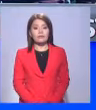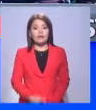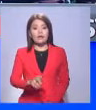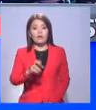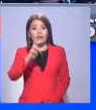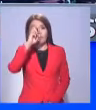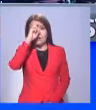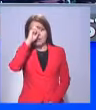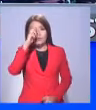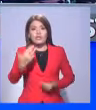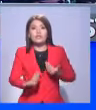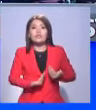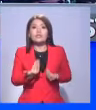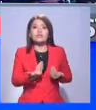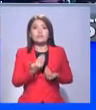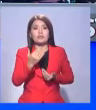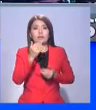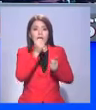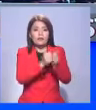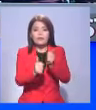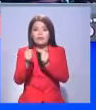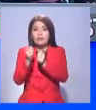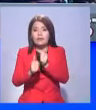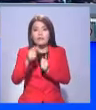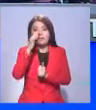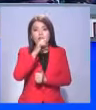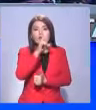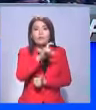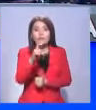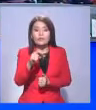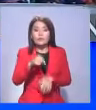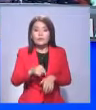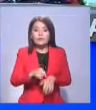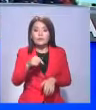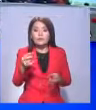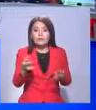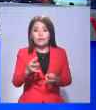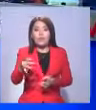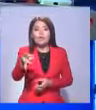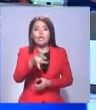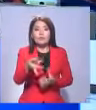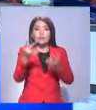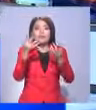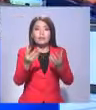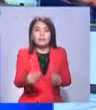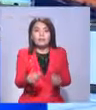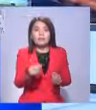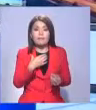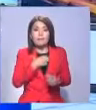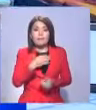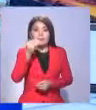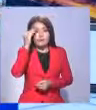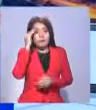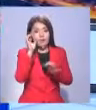Ұлттың тағдырына деген жауапкершілікті әрбір қазақстандық сезіне білу керек. Тарихшылар республика күннің маңызын арттыруға қатысты осылай деп пікір